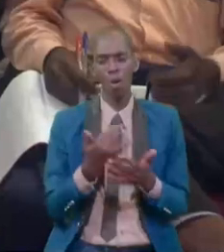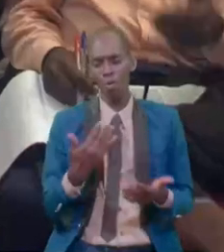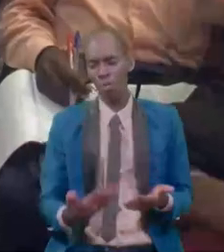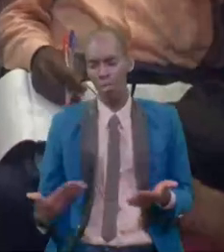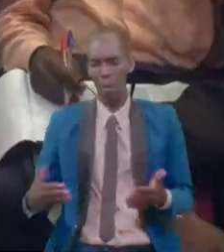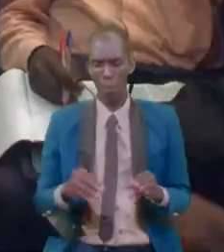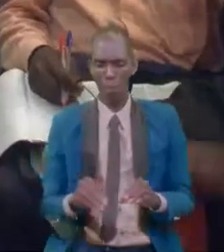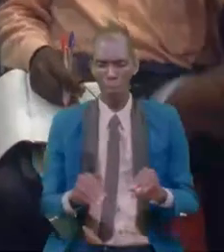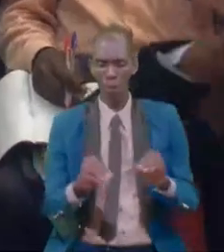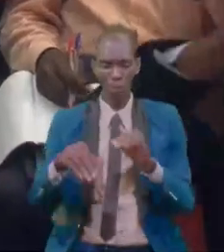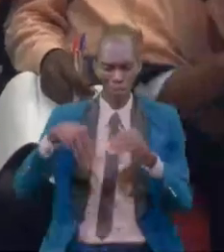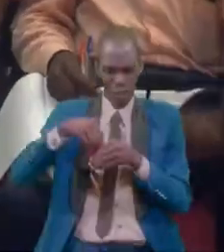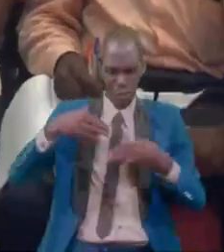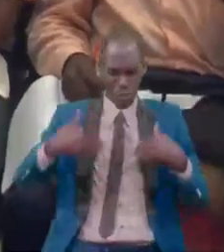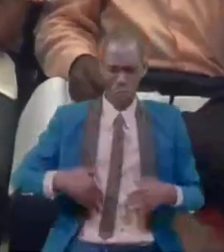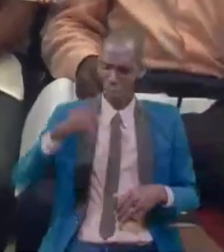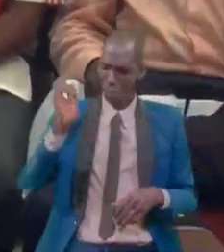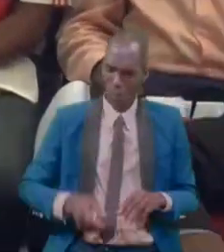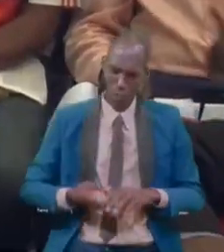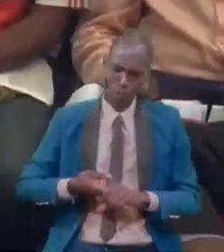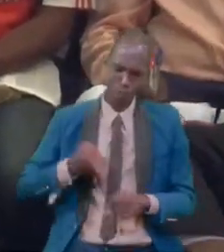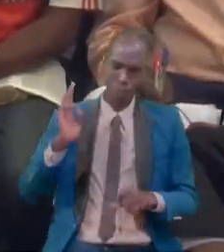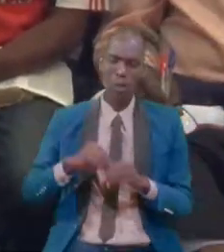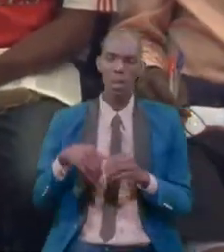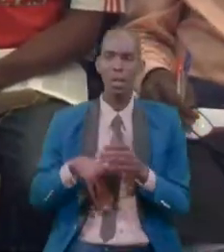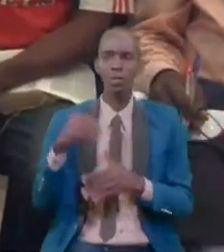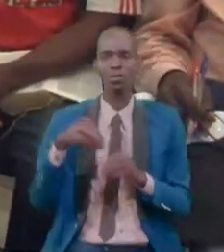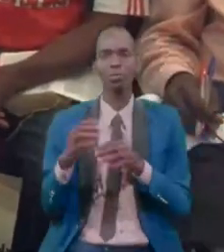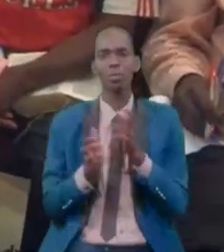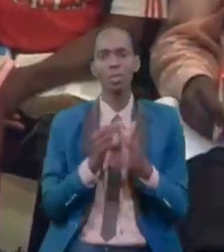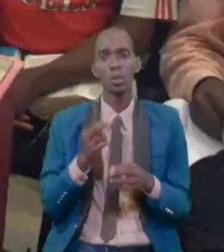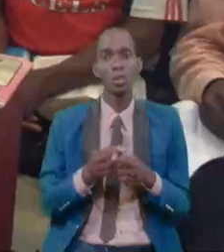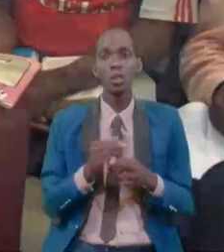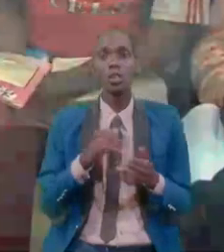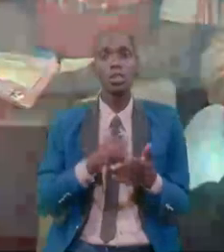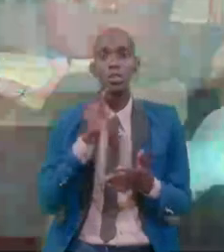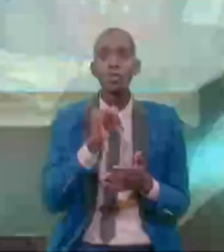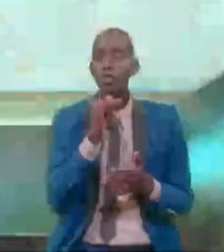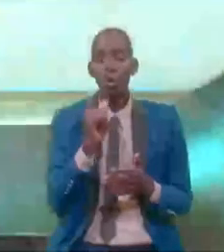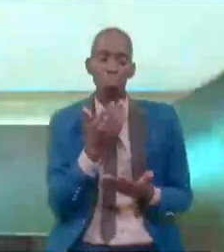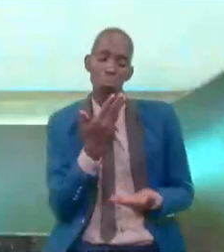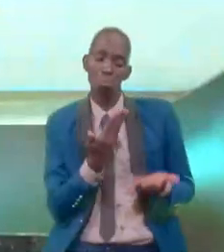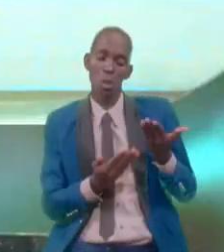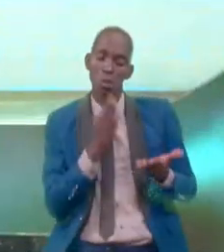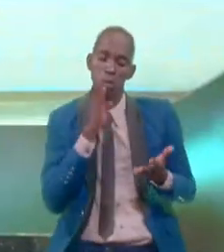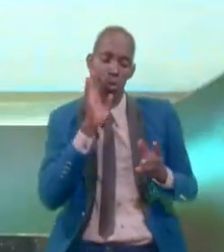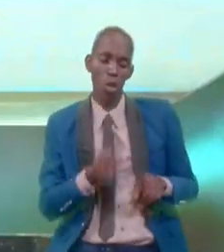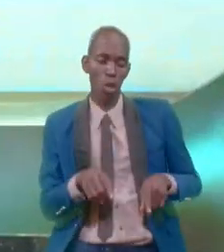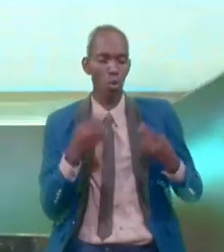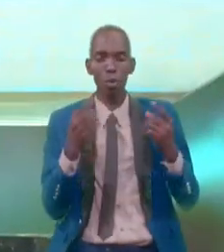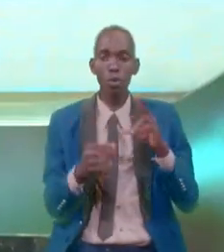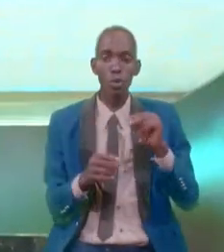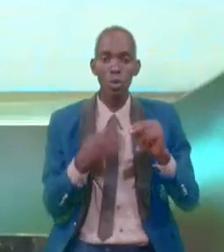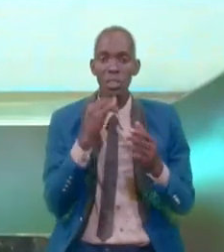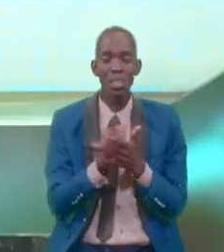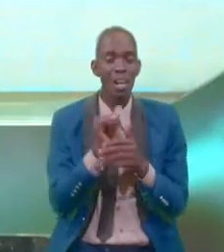les objets qui circulent doivent partir. Ce n'est pas peut-être ou bien c'est dit